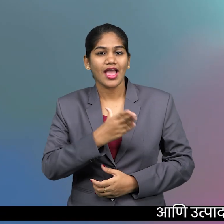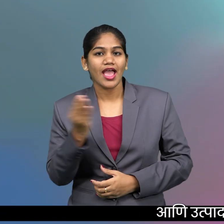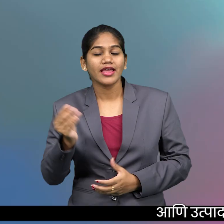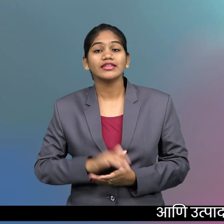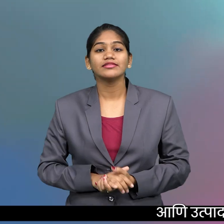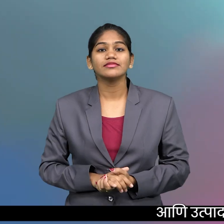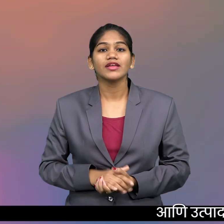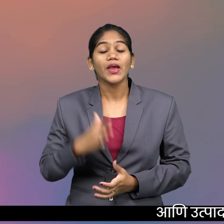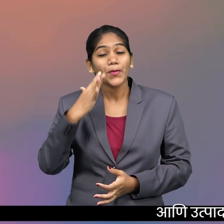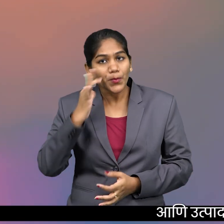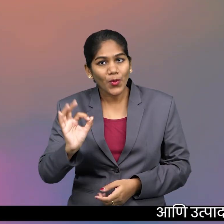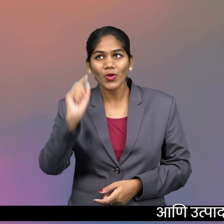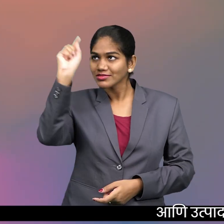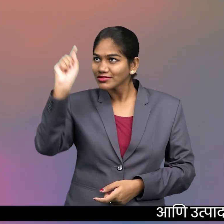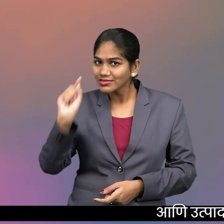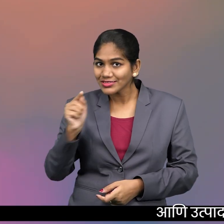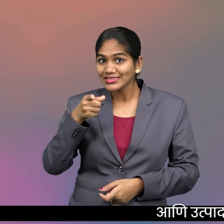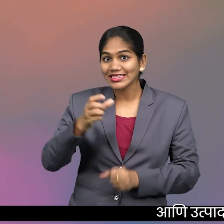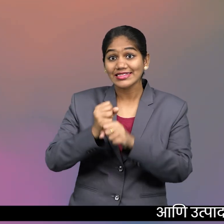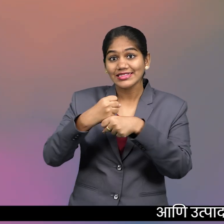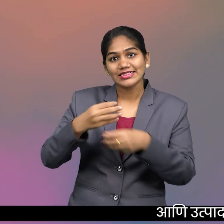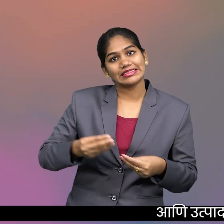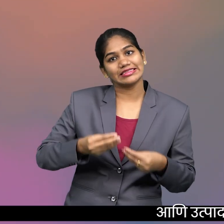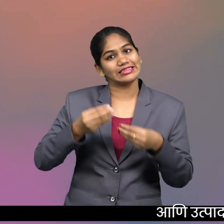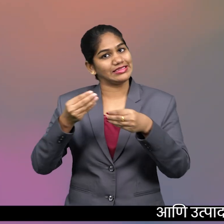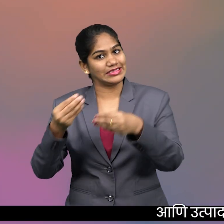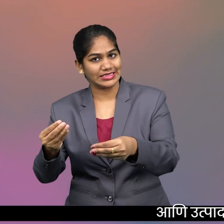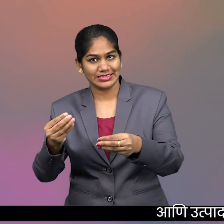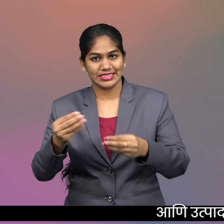आणि उत्पादनाचे घटक पाहिले आहेत.